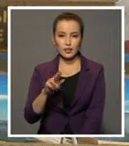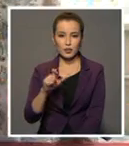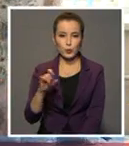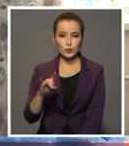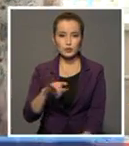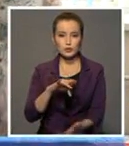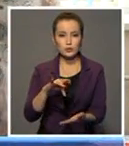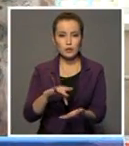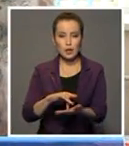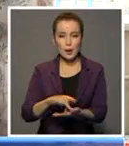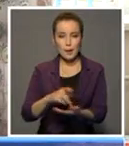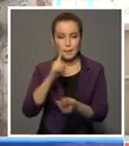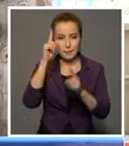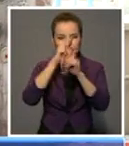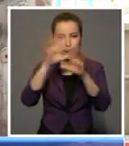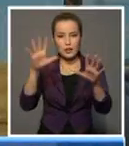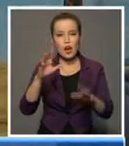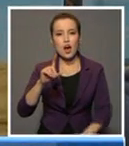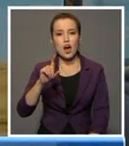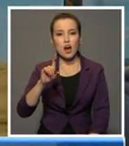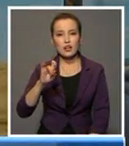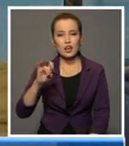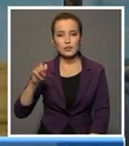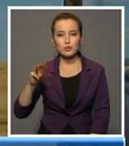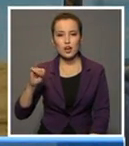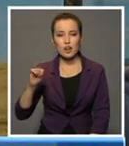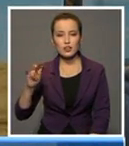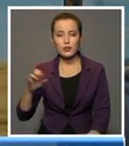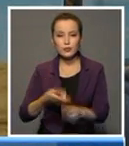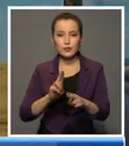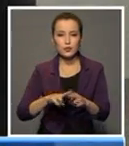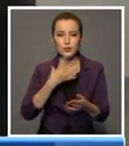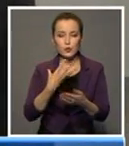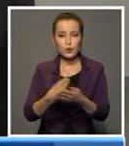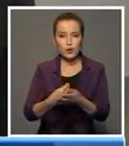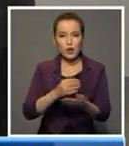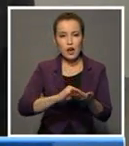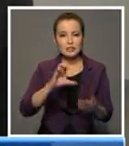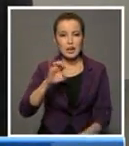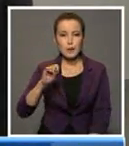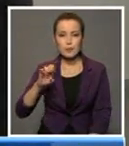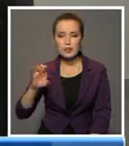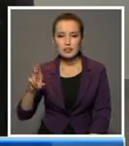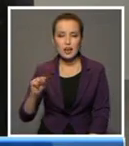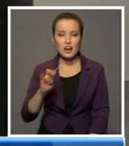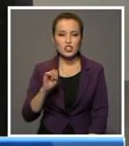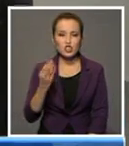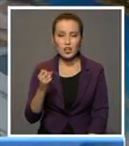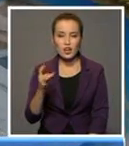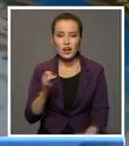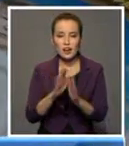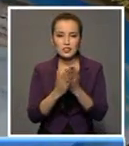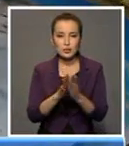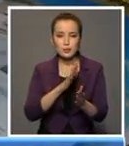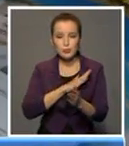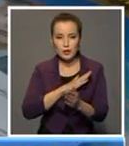Аягөзде белгілі әнші сазгер Тұрсынғазы Рахимовтың өмірі мен шығармашылығына арналған «Сағын басқан ешара» кітабы таныстырылды. Өнер иесінің